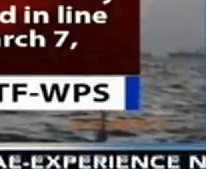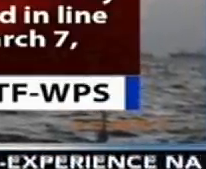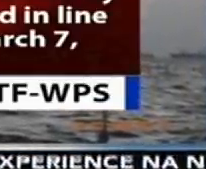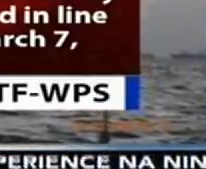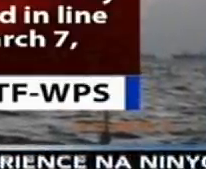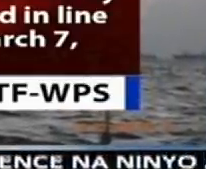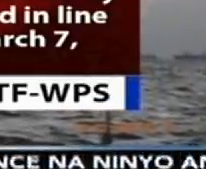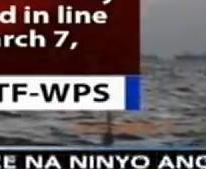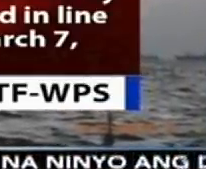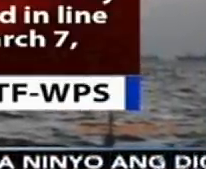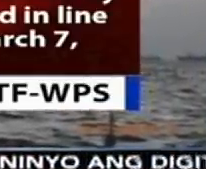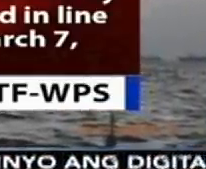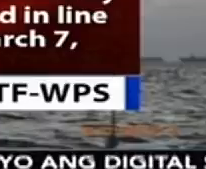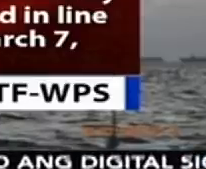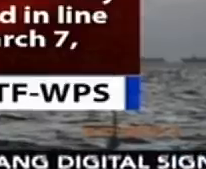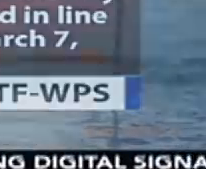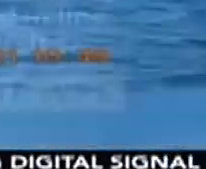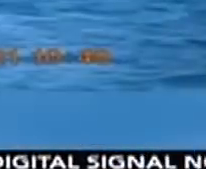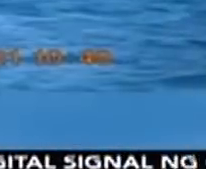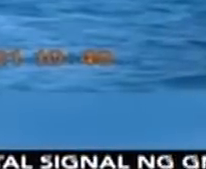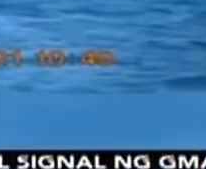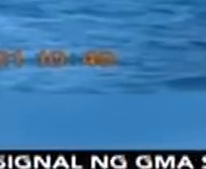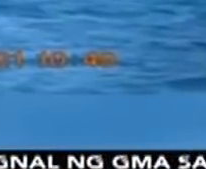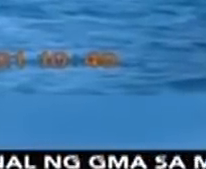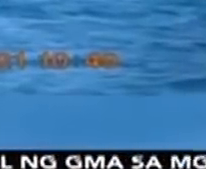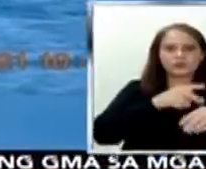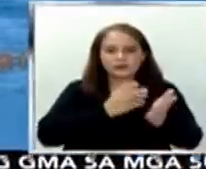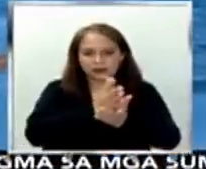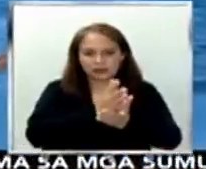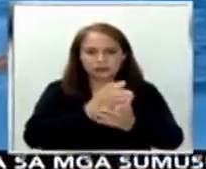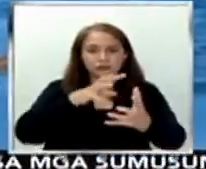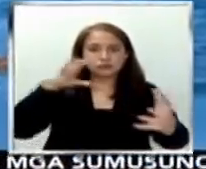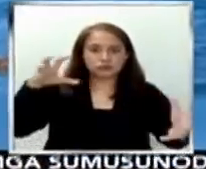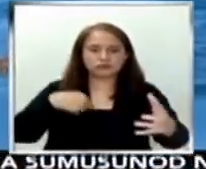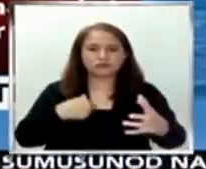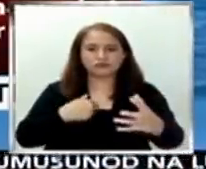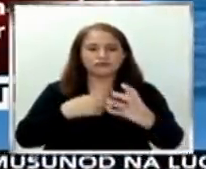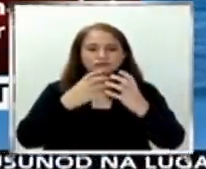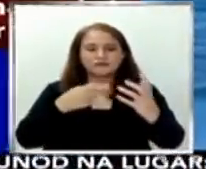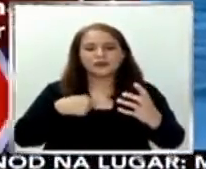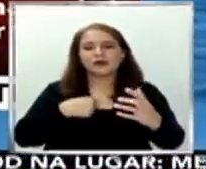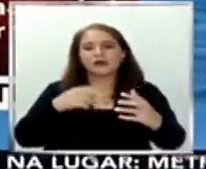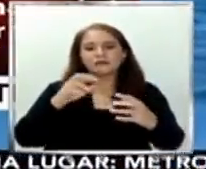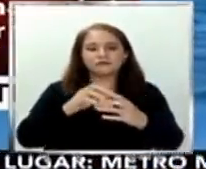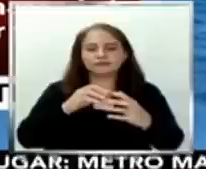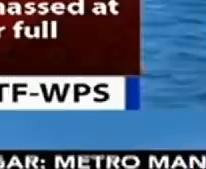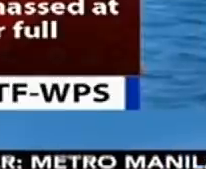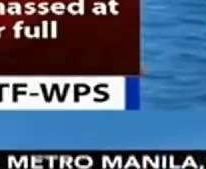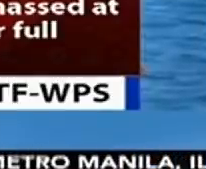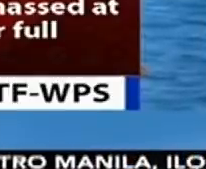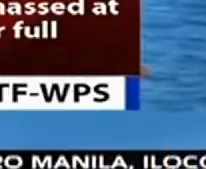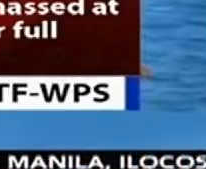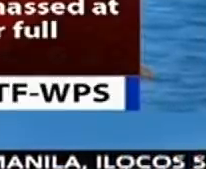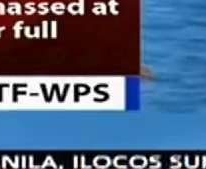saan may exclusive economic rights ang Pilipinas. Mayaman sa yamang dagat at langis ang lugar. Sabi ng NTF-WPS, sa kabila